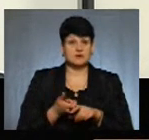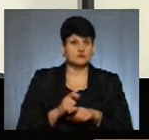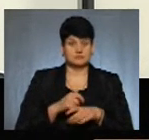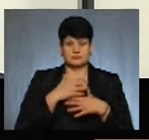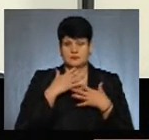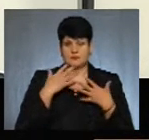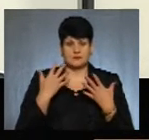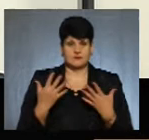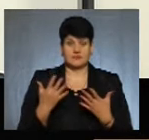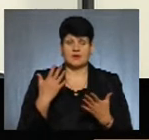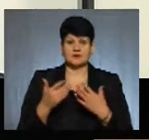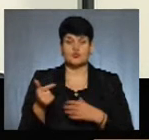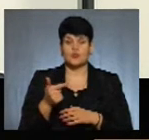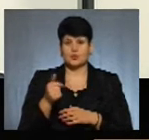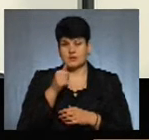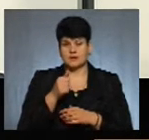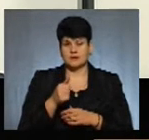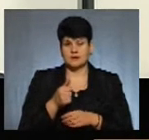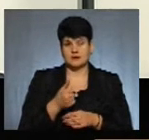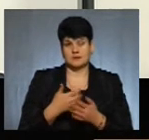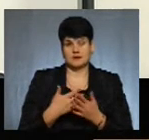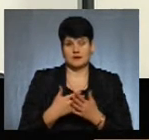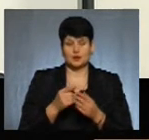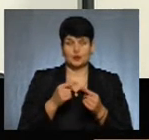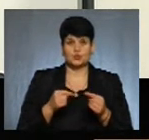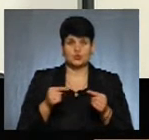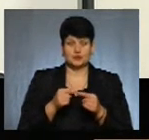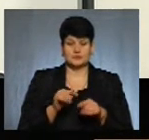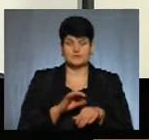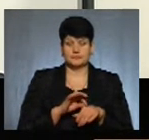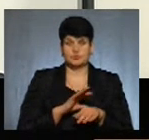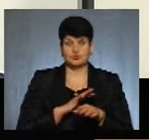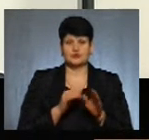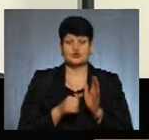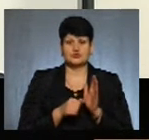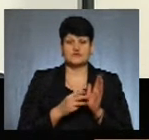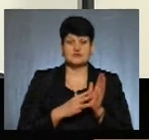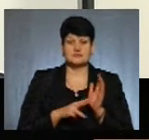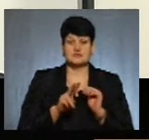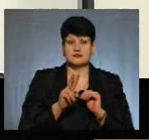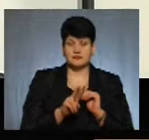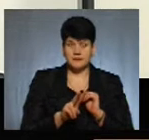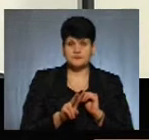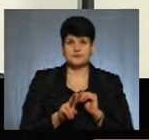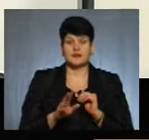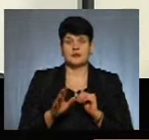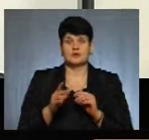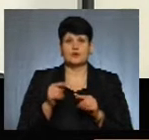досить багато. Якщо в грудні ми остаточних уточнених діагнозів у нас було 782, первинних вже